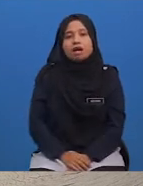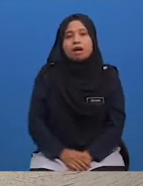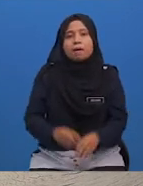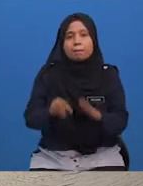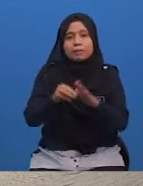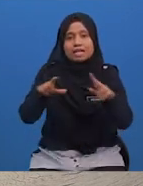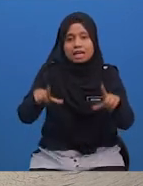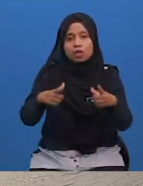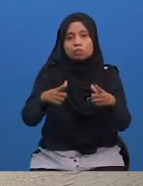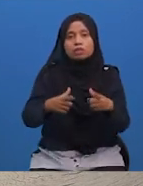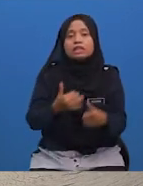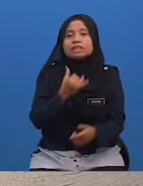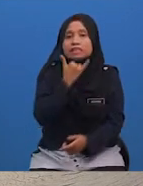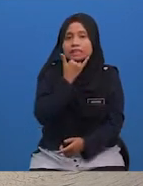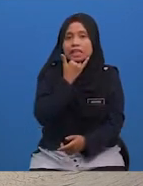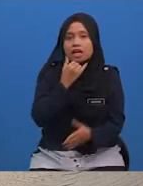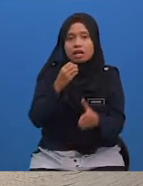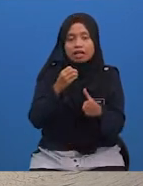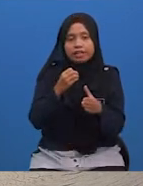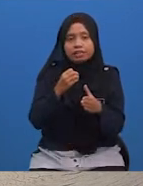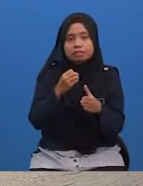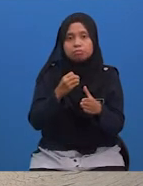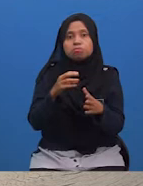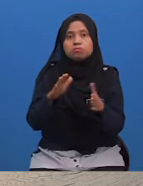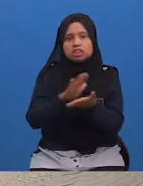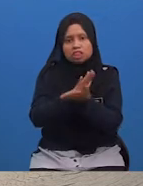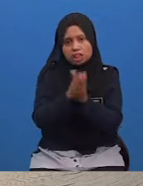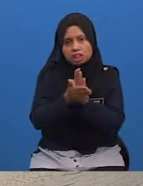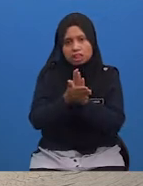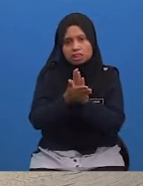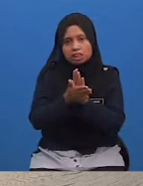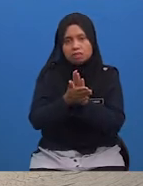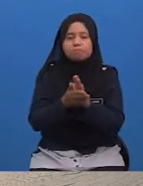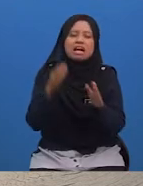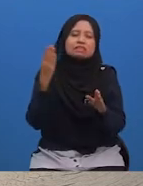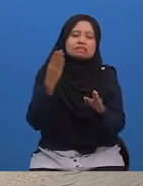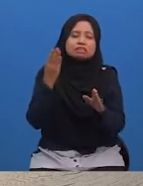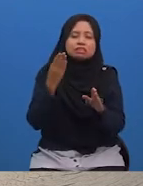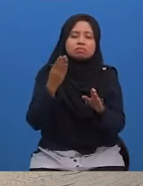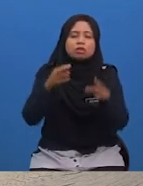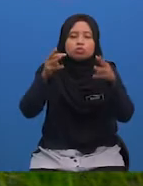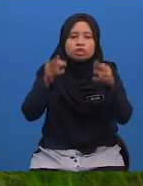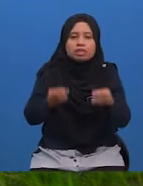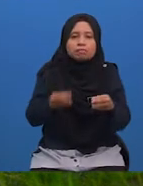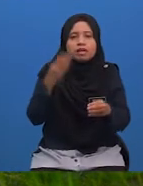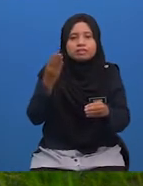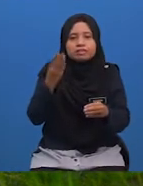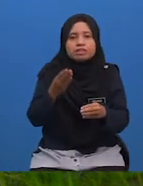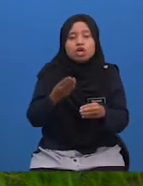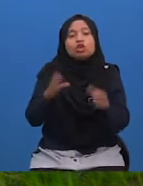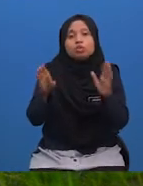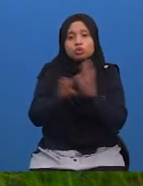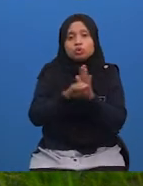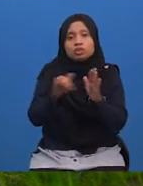Melakukan kesilapan atau kecuaian menjadi lumrah hidup manusia.